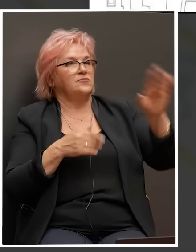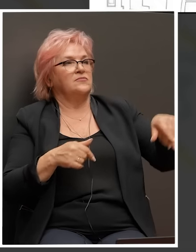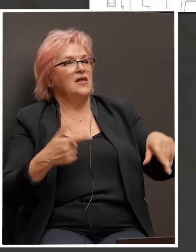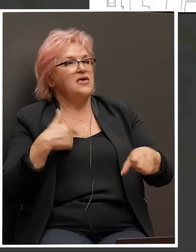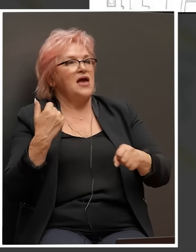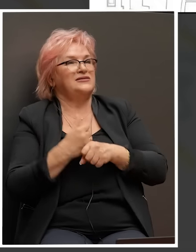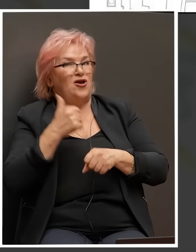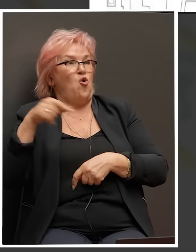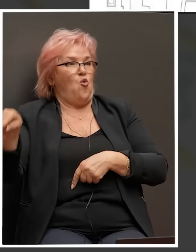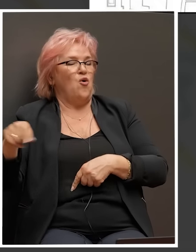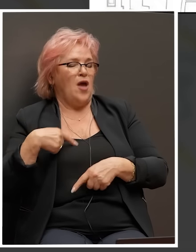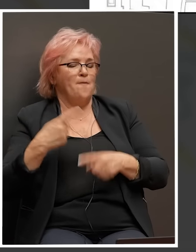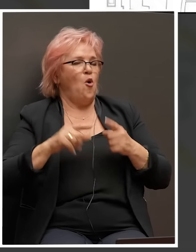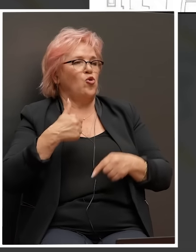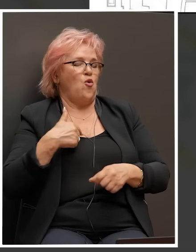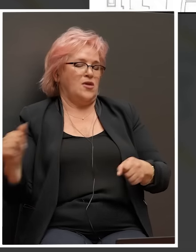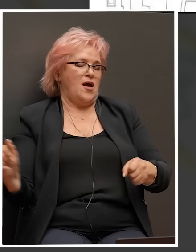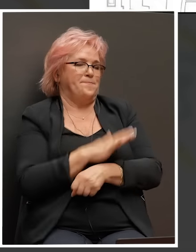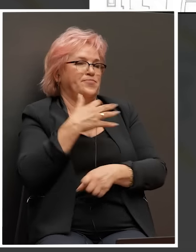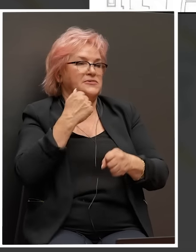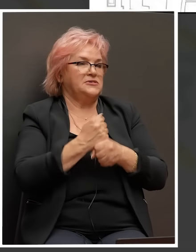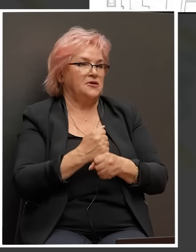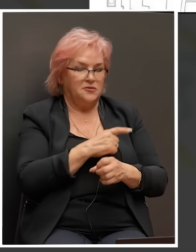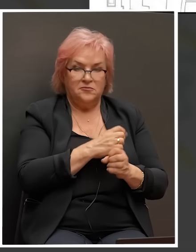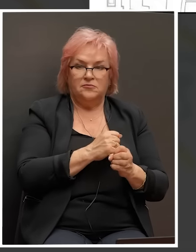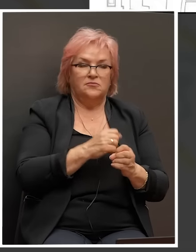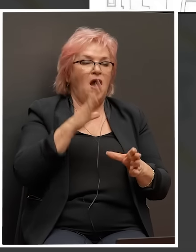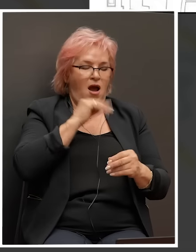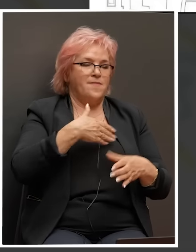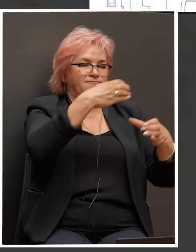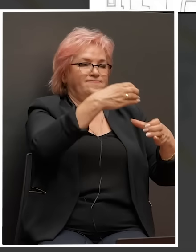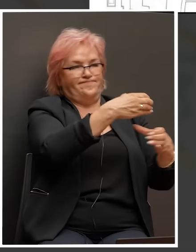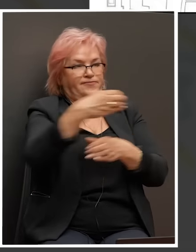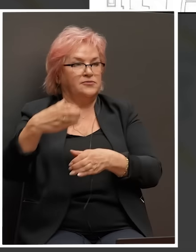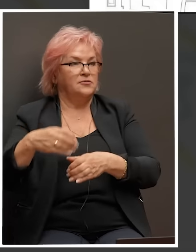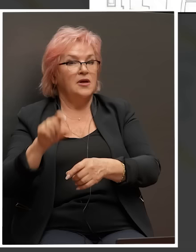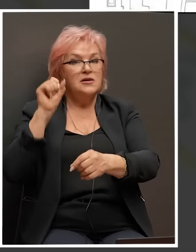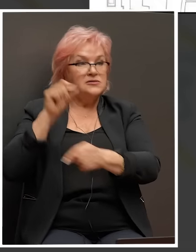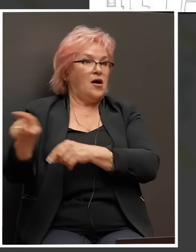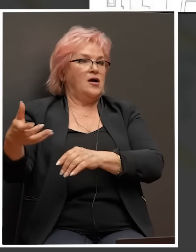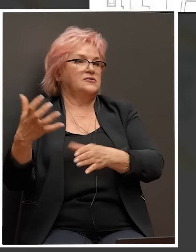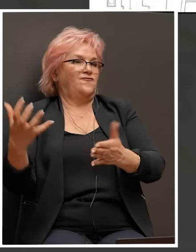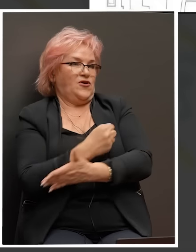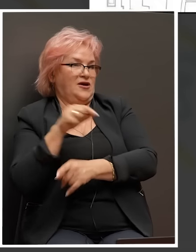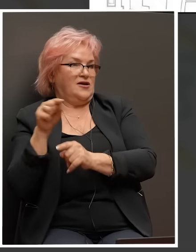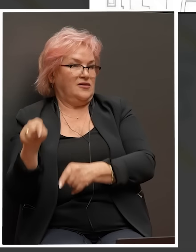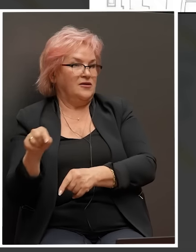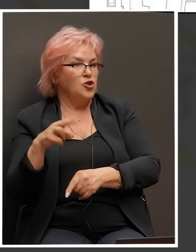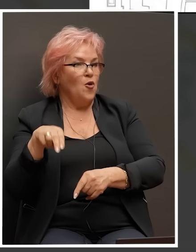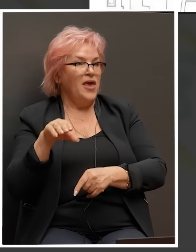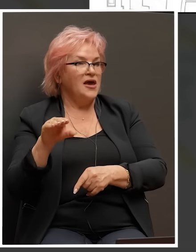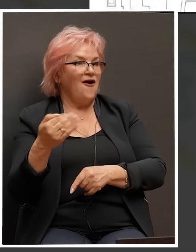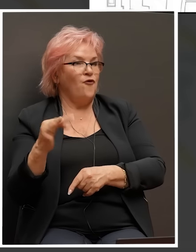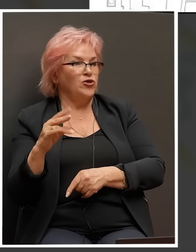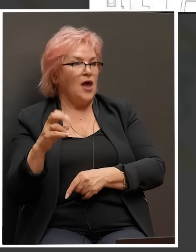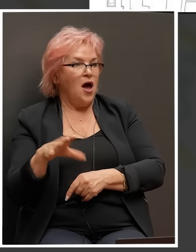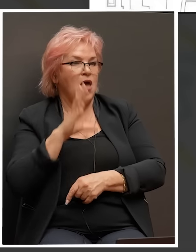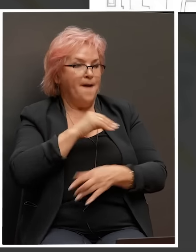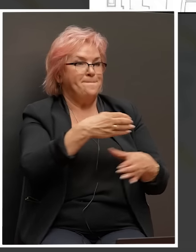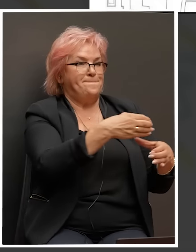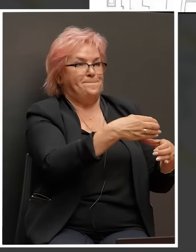сделаю за полгода. Я сдвину его за полгода. И папа дает заказ ему. И Фонтана его